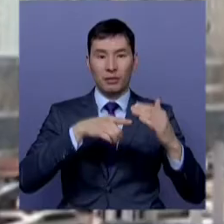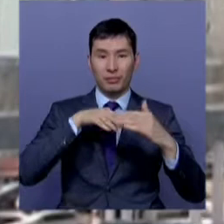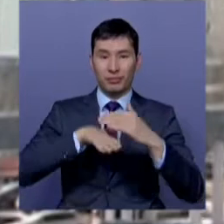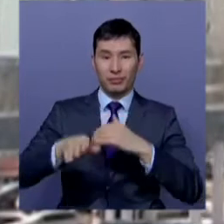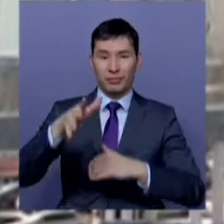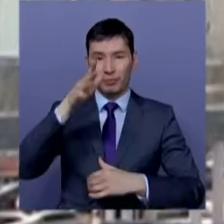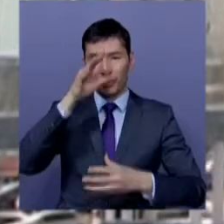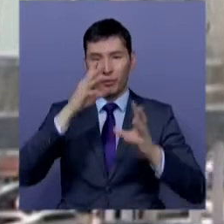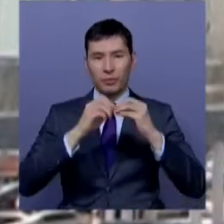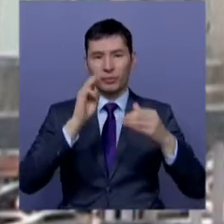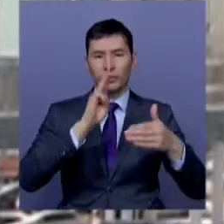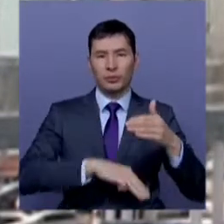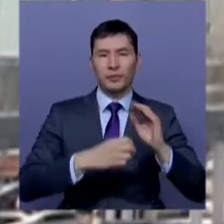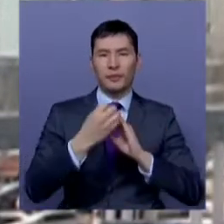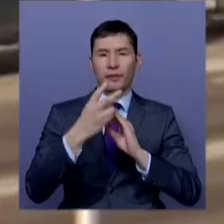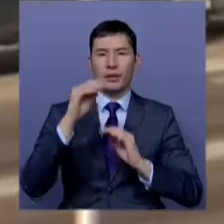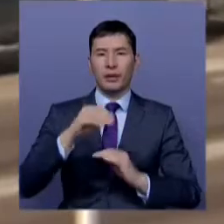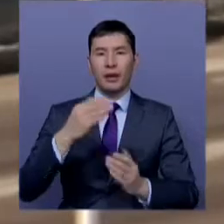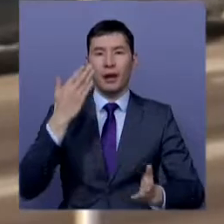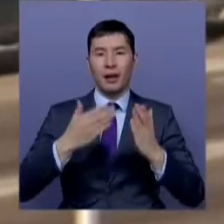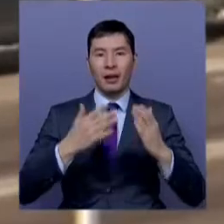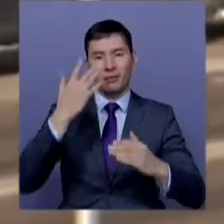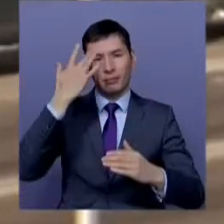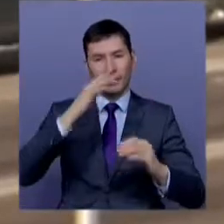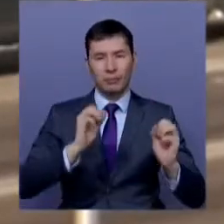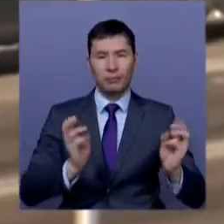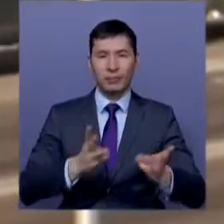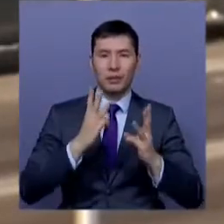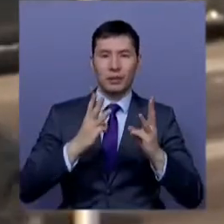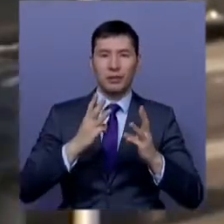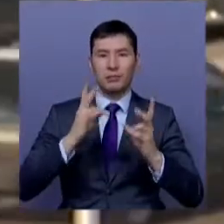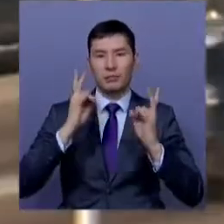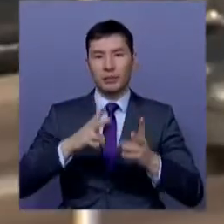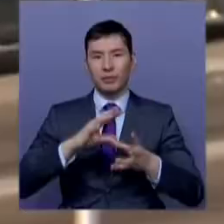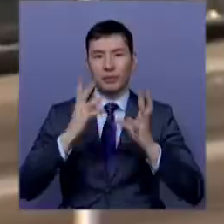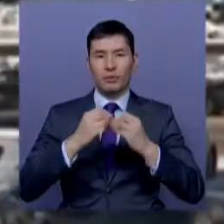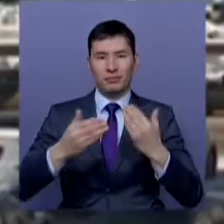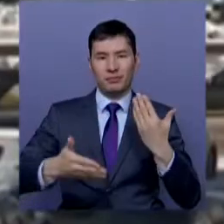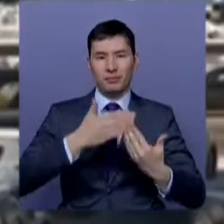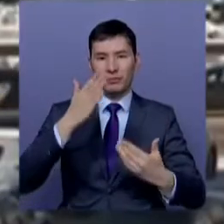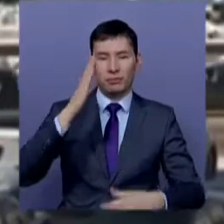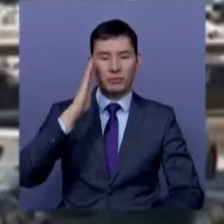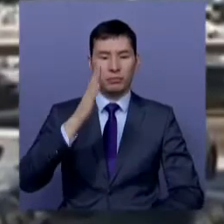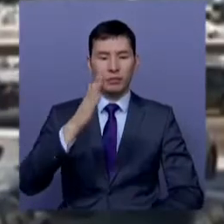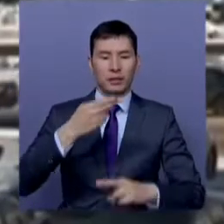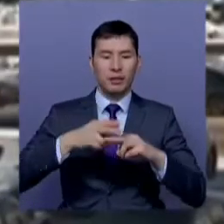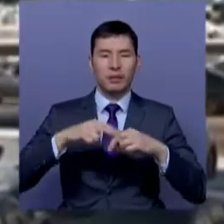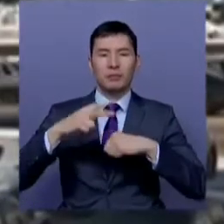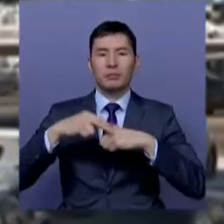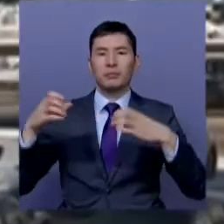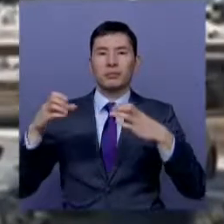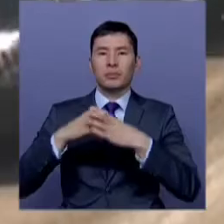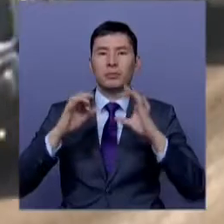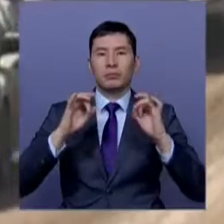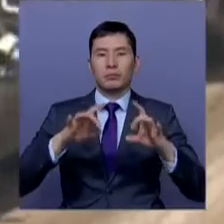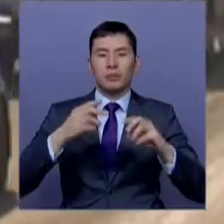арқалайды. Ал егер апат болса, қылмыстық іс қозғалады. Алайда бұл шектеу тұрғындар тарапынан түсінбеушілік тудырып отыр. Төтенше жағдайлар комитетіндегілер болса,